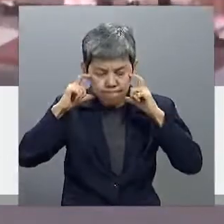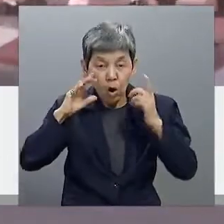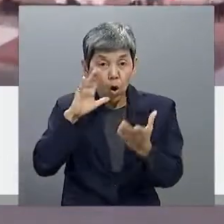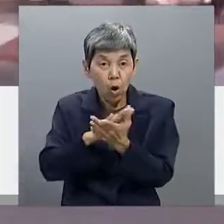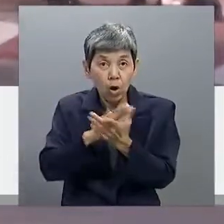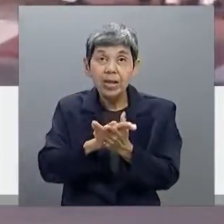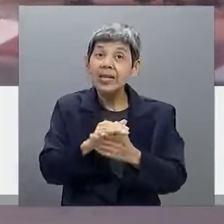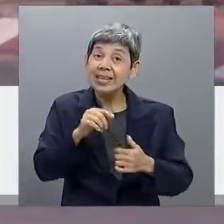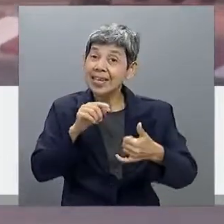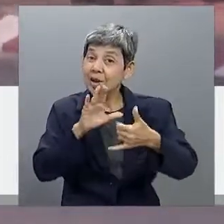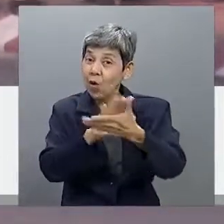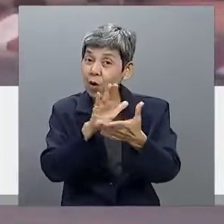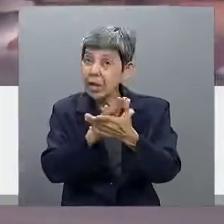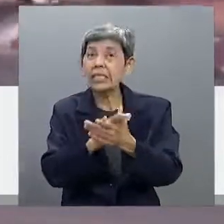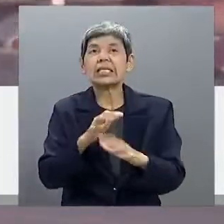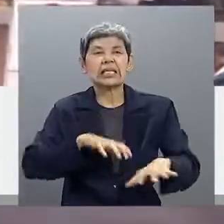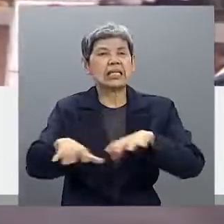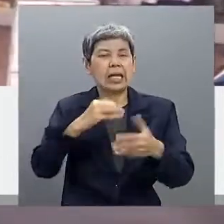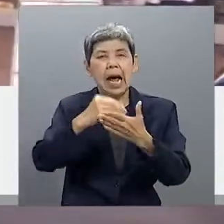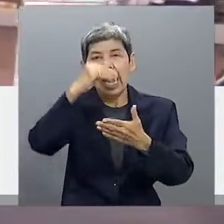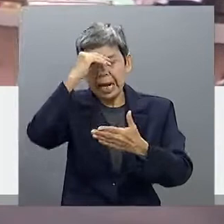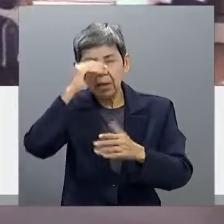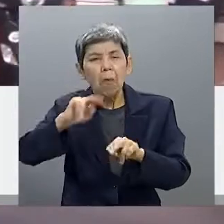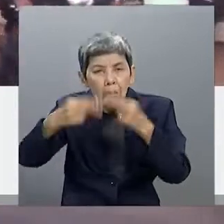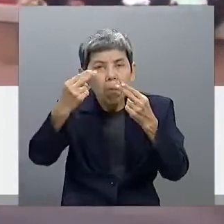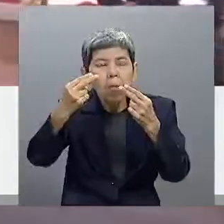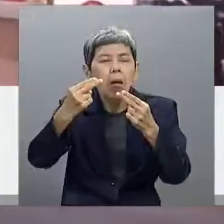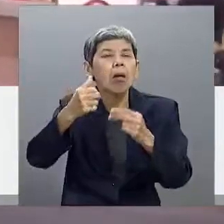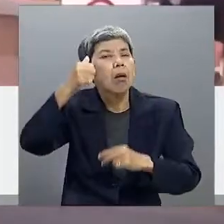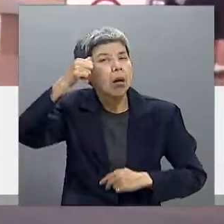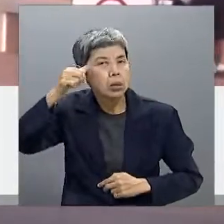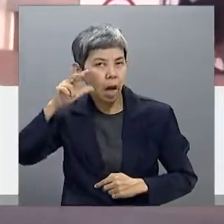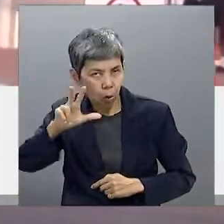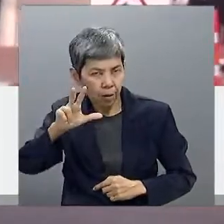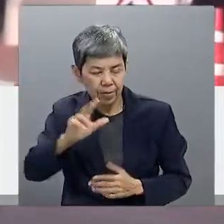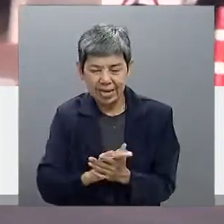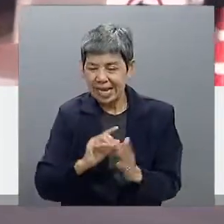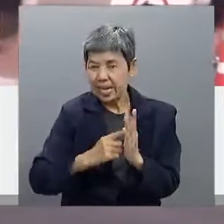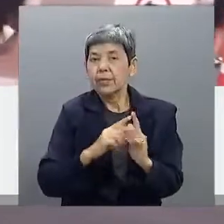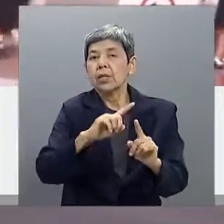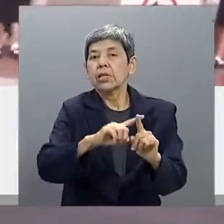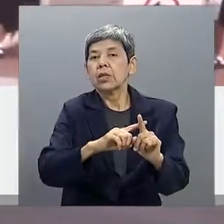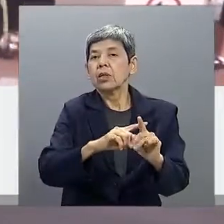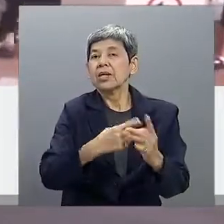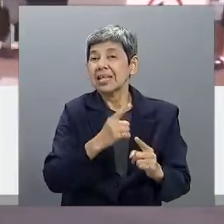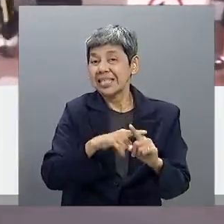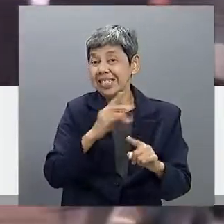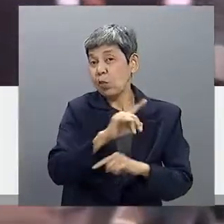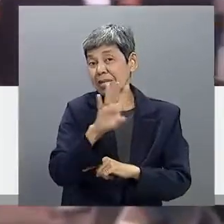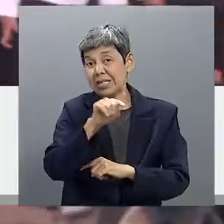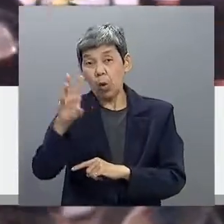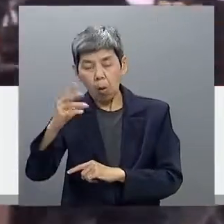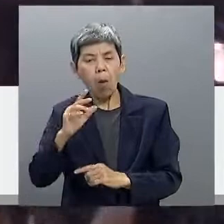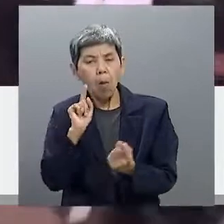วิทยาลัยต้องจัดการเรียนการสอนแบบออนไลน์กัน 3วันตั้งแต่วันที่ 4ถึง 6กรกฎาคมนะคะเพราะพาไปพบคุณครู